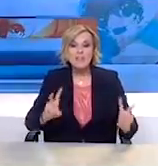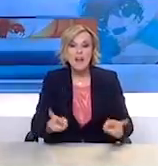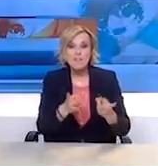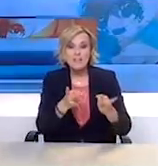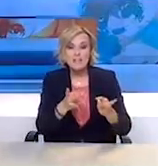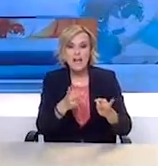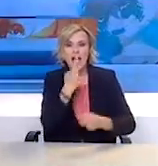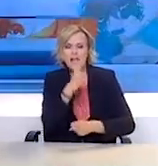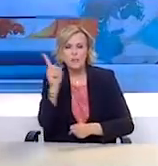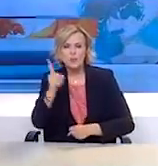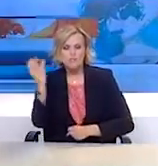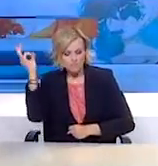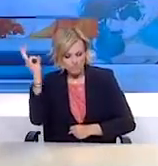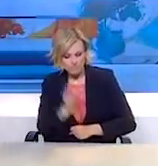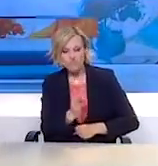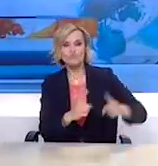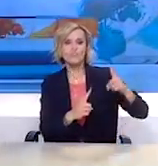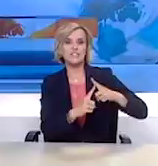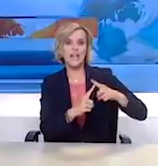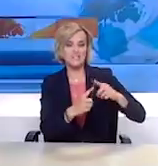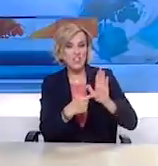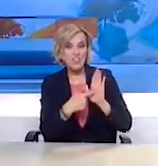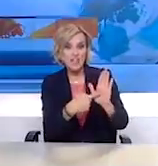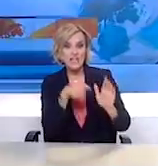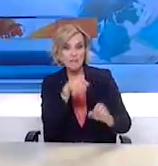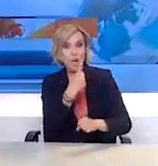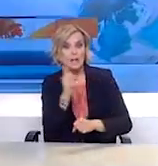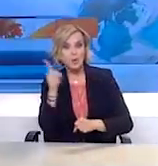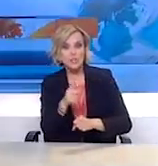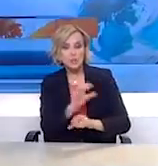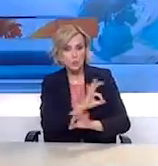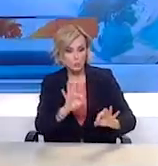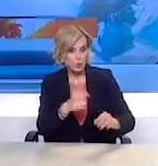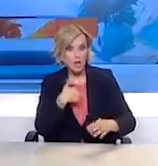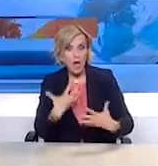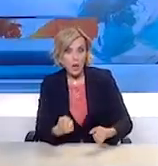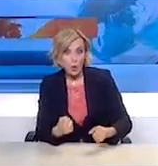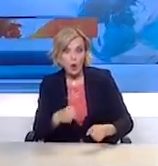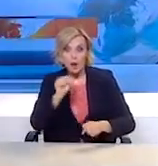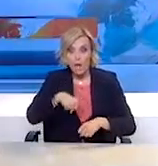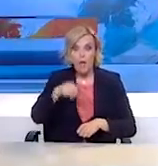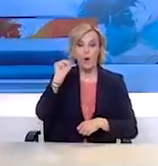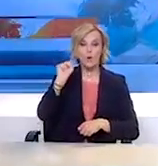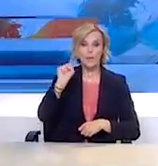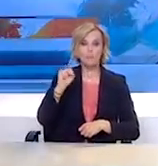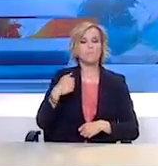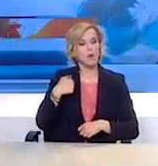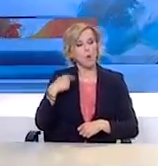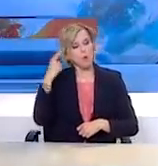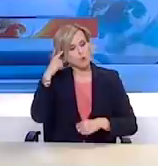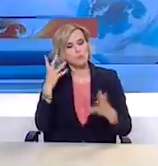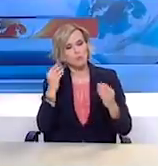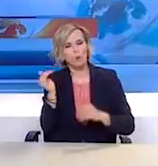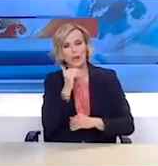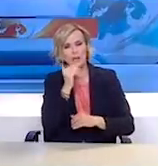τεστ αντισωμάτων, τα οποία θα μας δείξουν καλύτερα την επιδημιολογική πορεία του ιού σε μια χώρα. Νομίζω πολύ γρήγορα, η